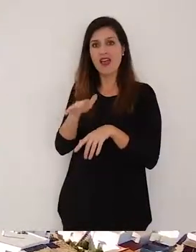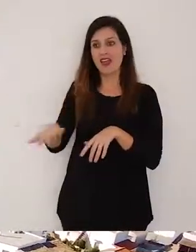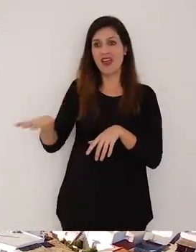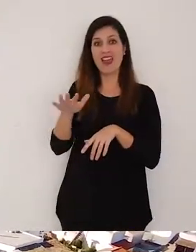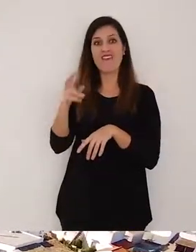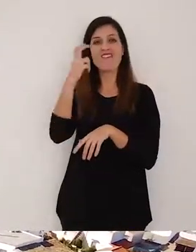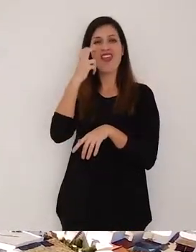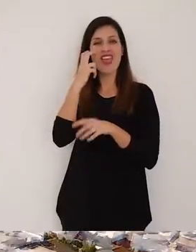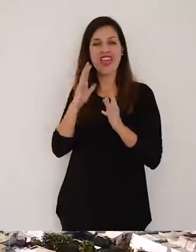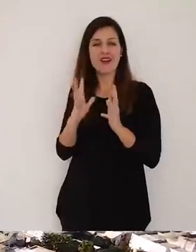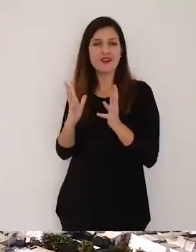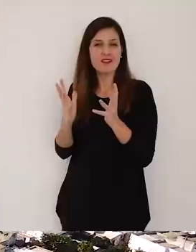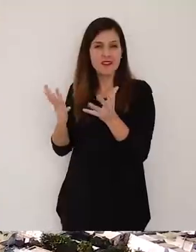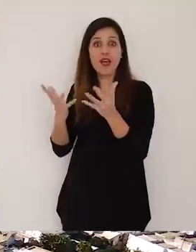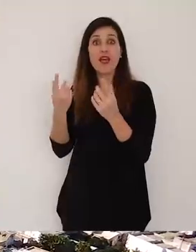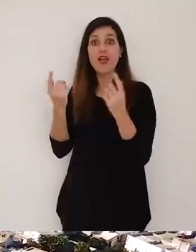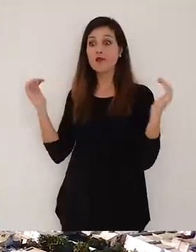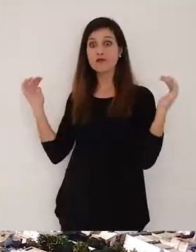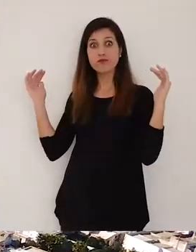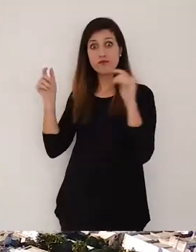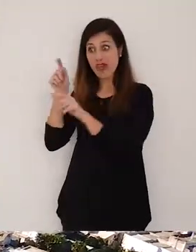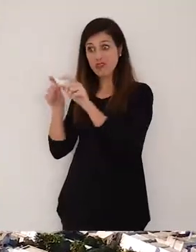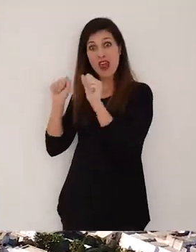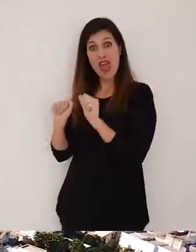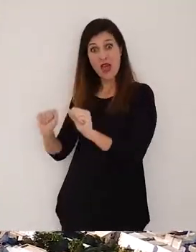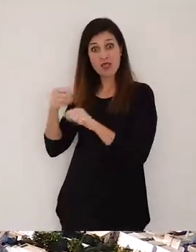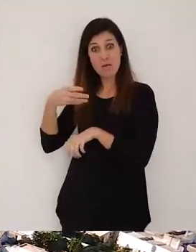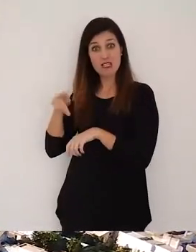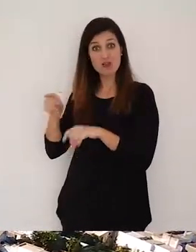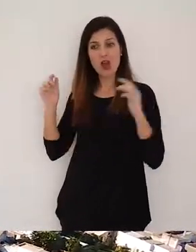miggianese, luogo di incontro di famiglie e giovani del paese.